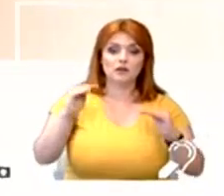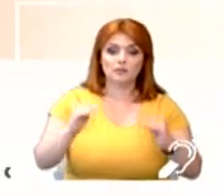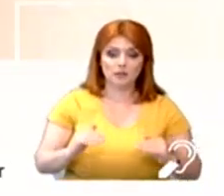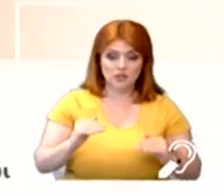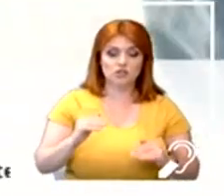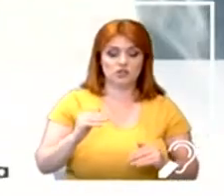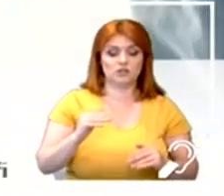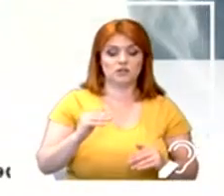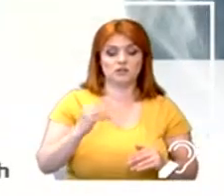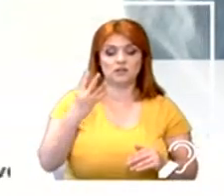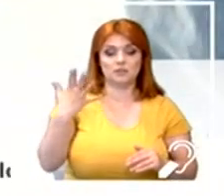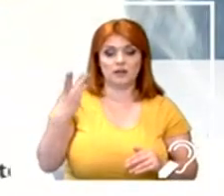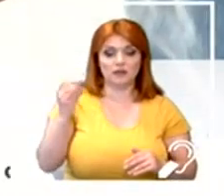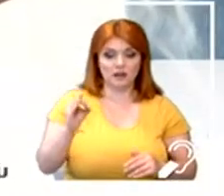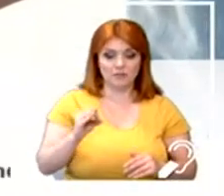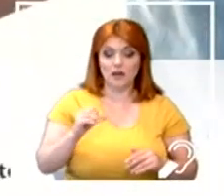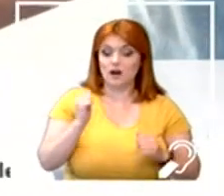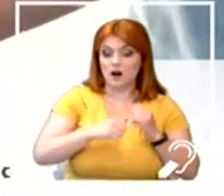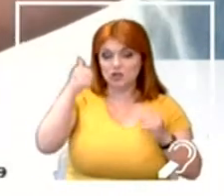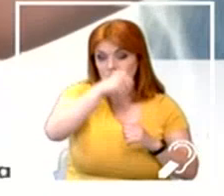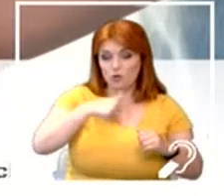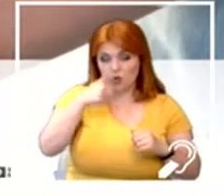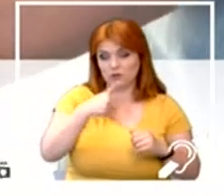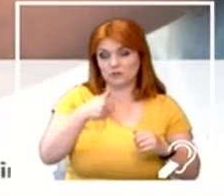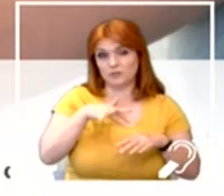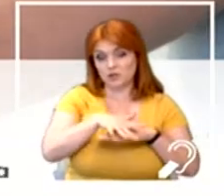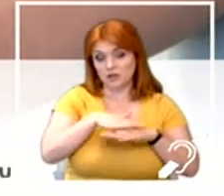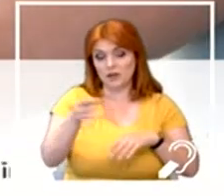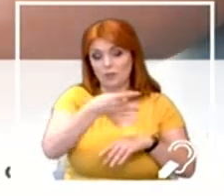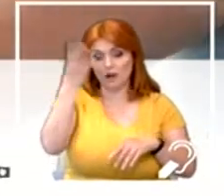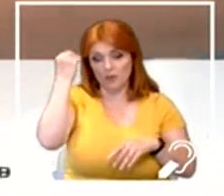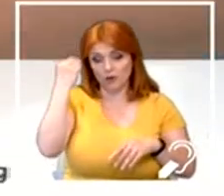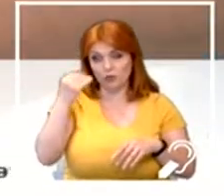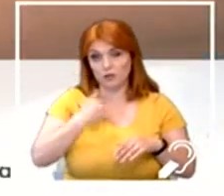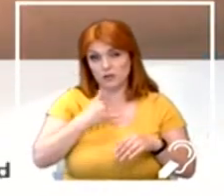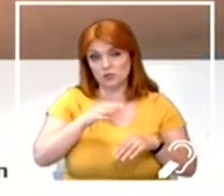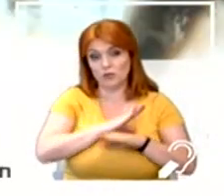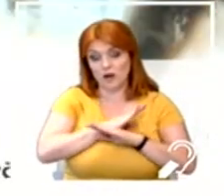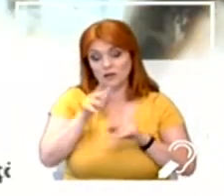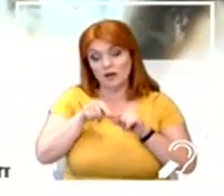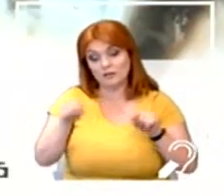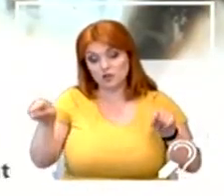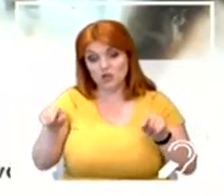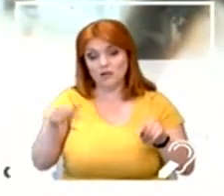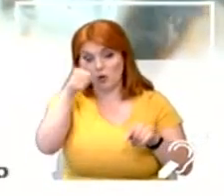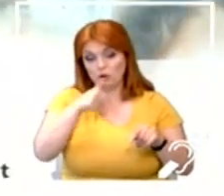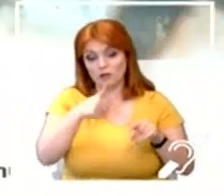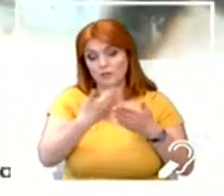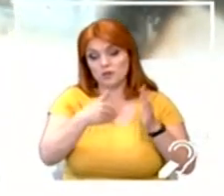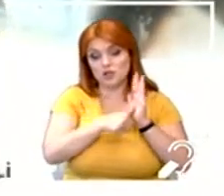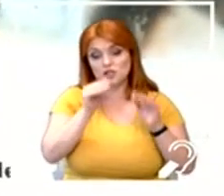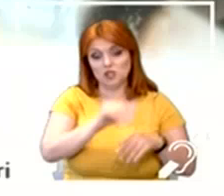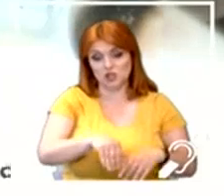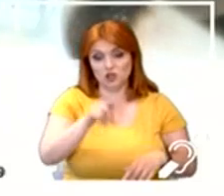35 de lei. Anual, în Republica Moldova mor peste 6.000 de oameni din cauza fumatului. Acest viciu provoacă apariția